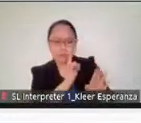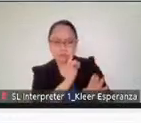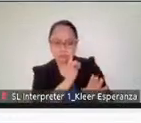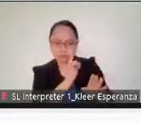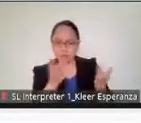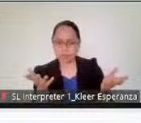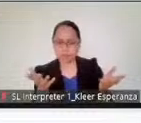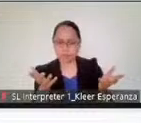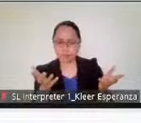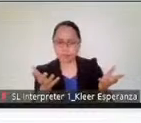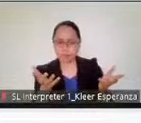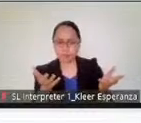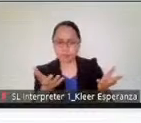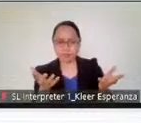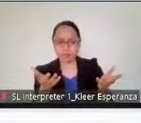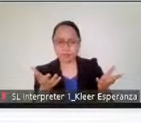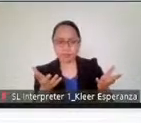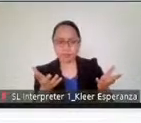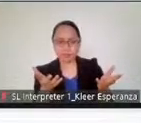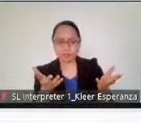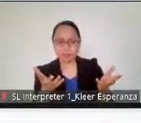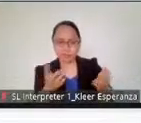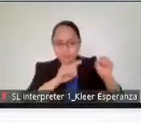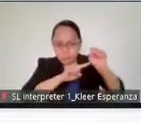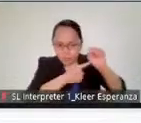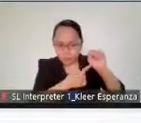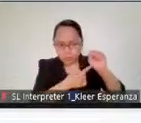Naintay na taudan.